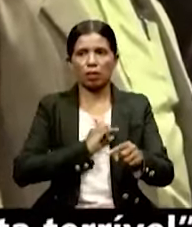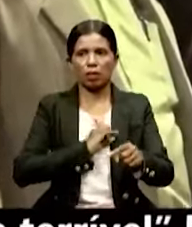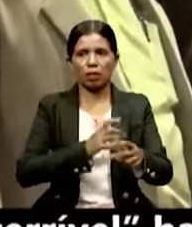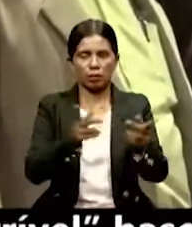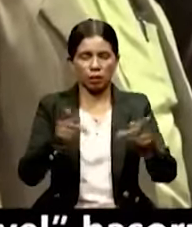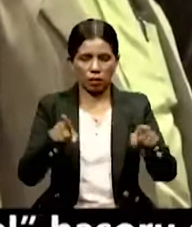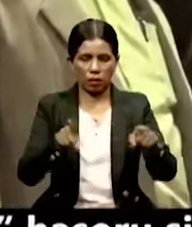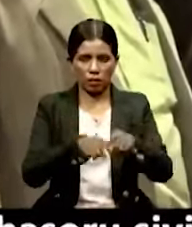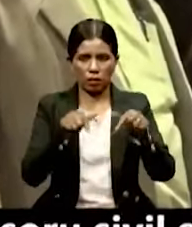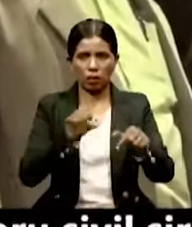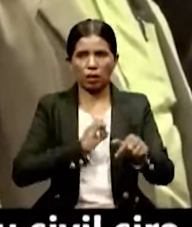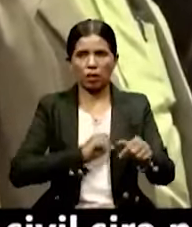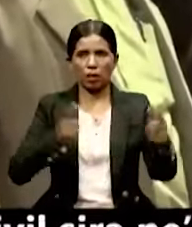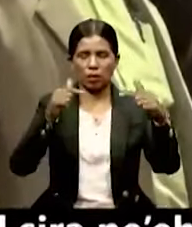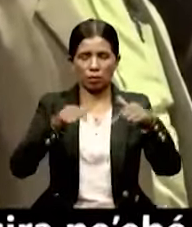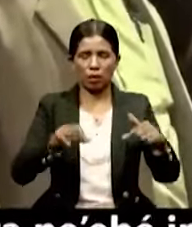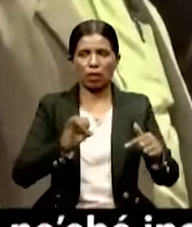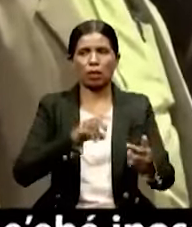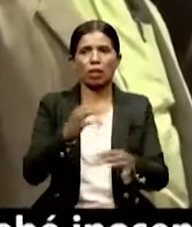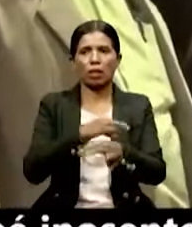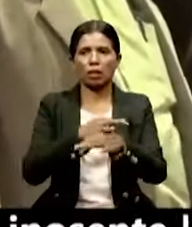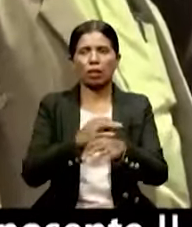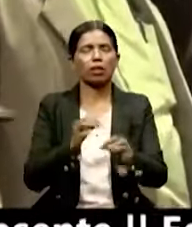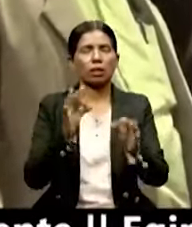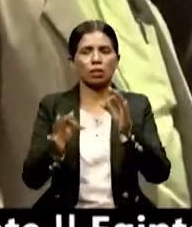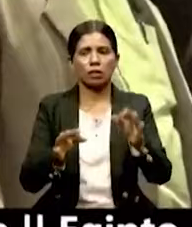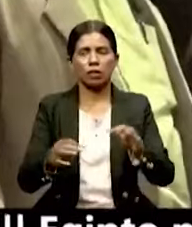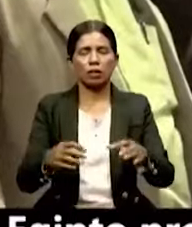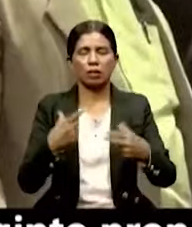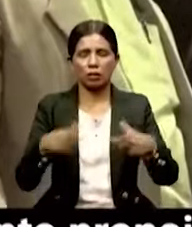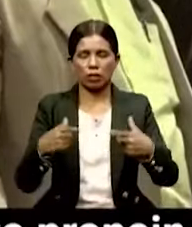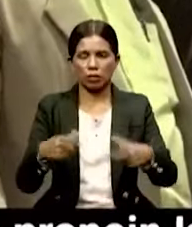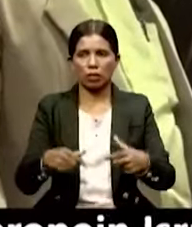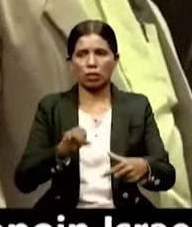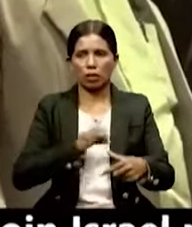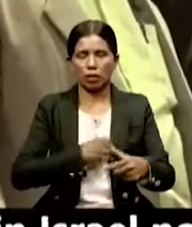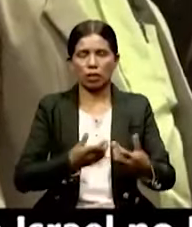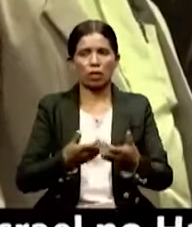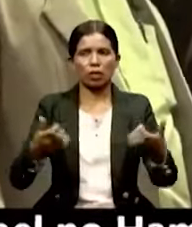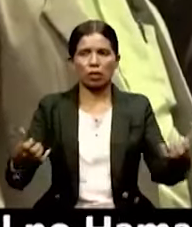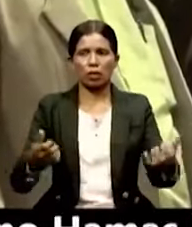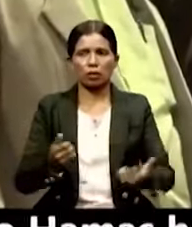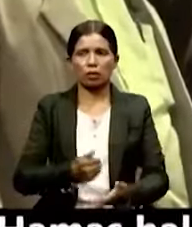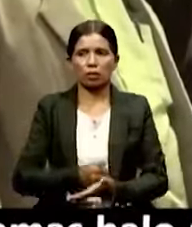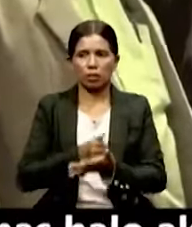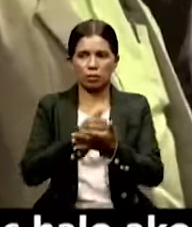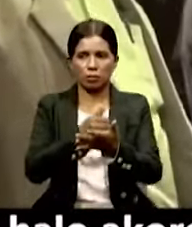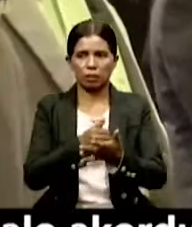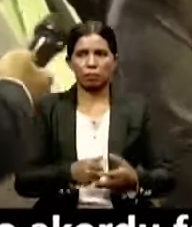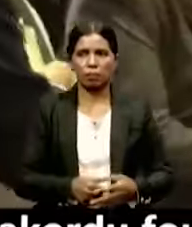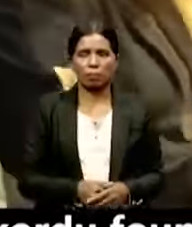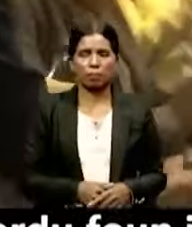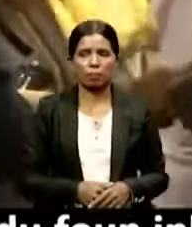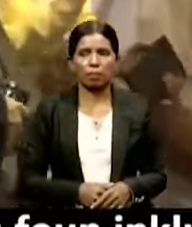di sana saya. Hau mai pergi hau kerja dia, mereka se dalam di sana dia kliu hau ses pras sama.